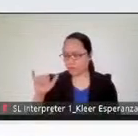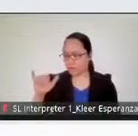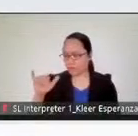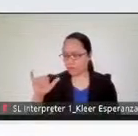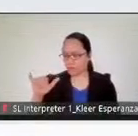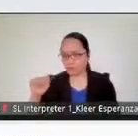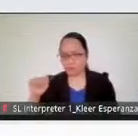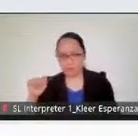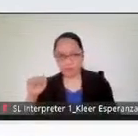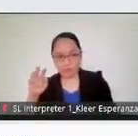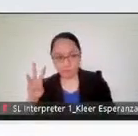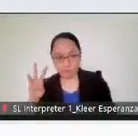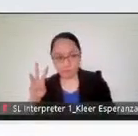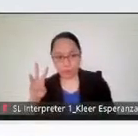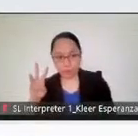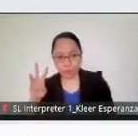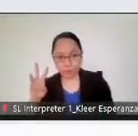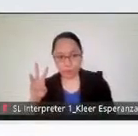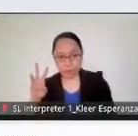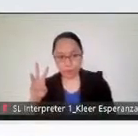Ita nga kanito.